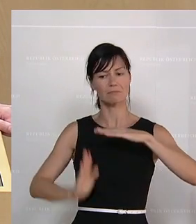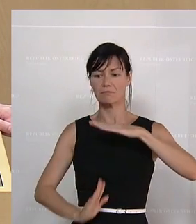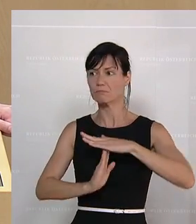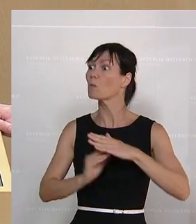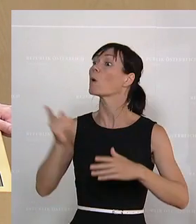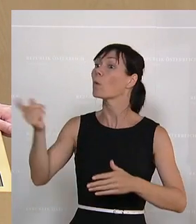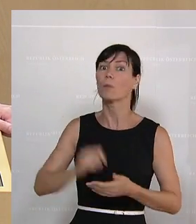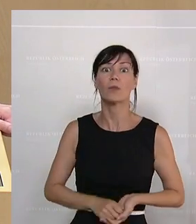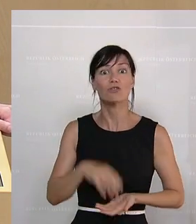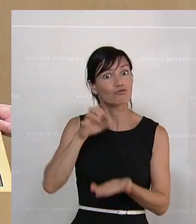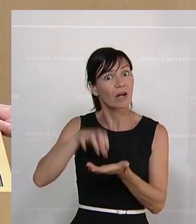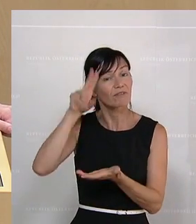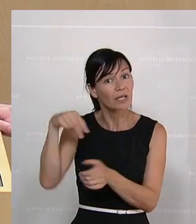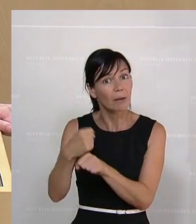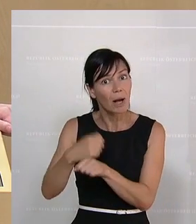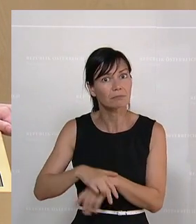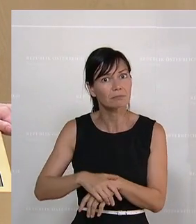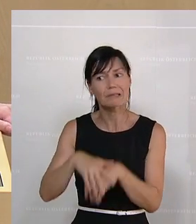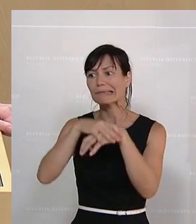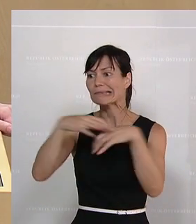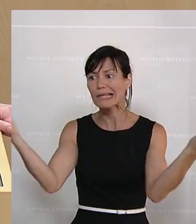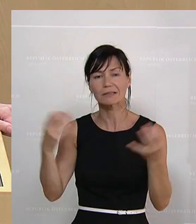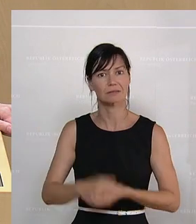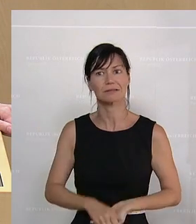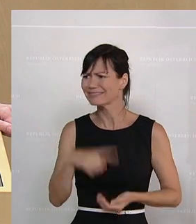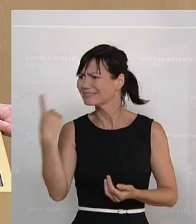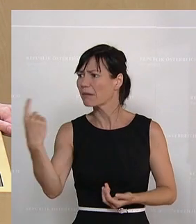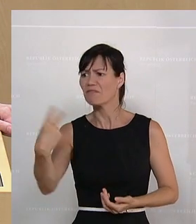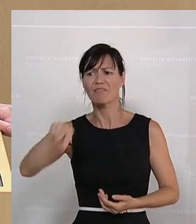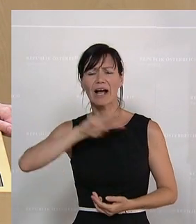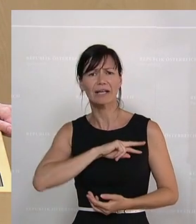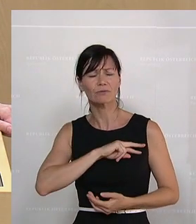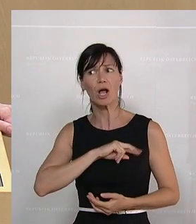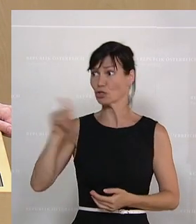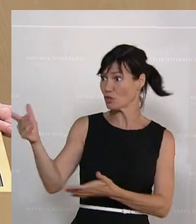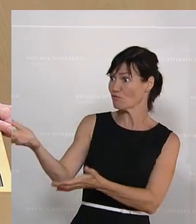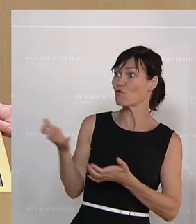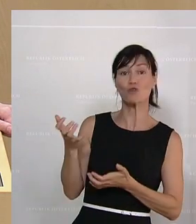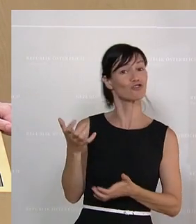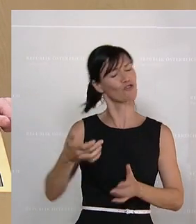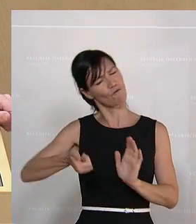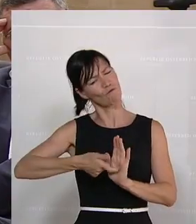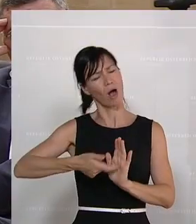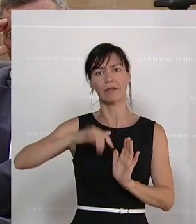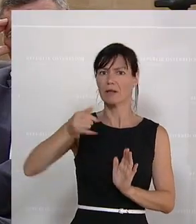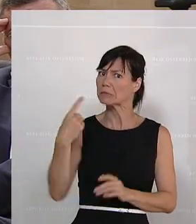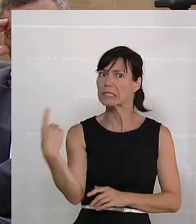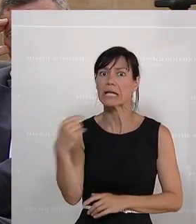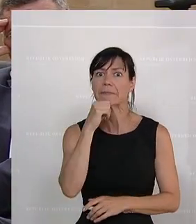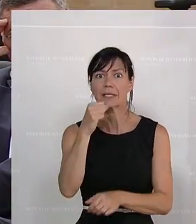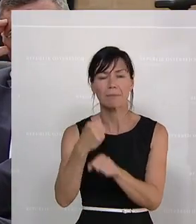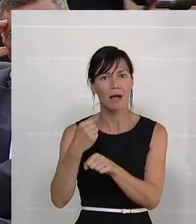preis becken also dort muss sie verantwortlich sind dort erfüllen sie das nicht was sie von uns fordern